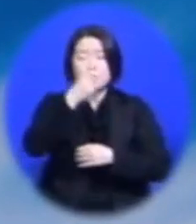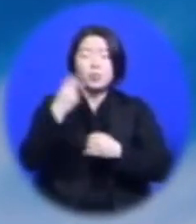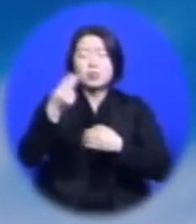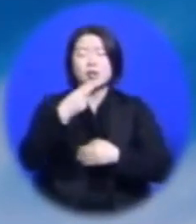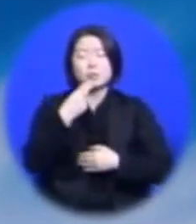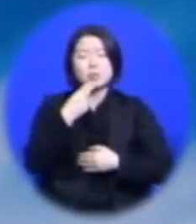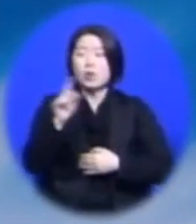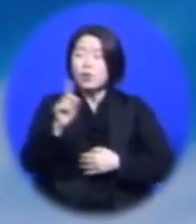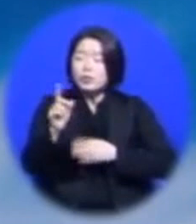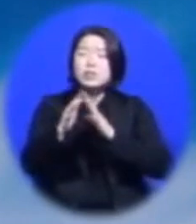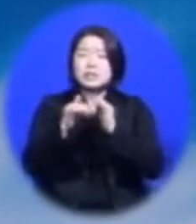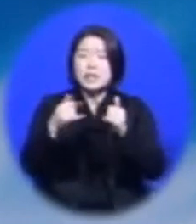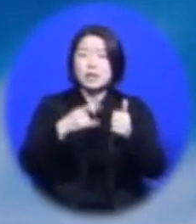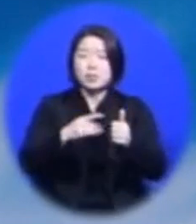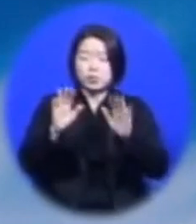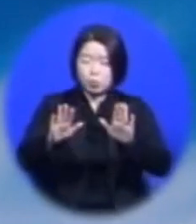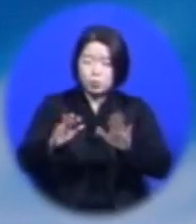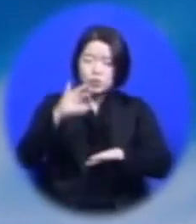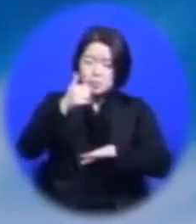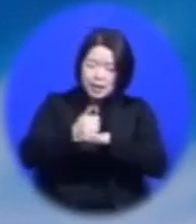사람에게는 오늘이 마지막 날입니다.